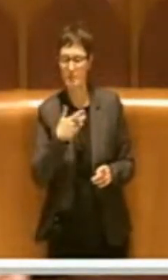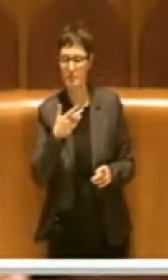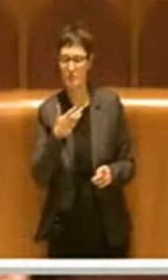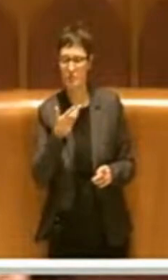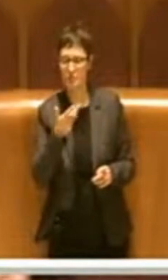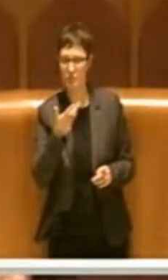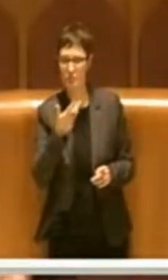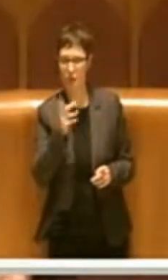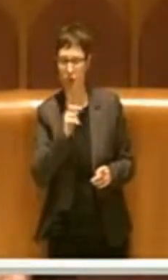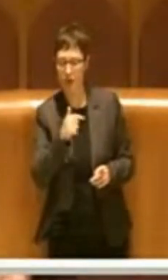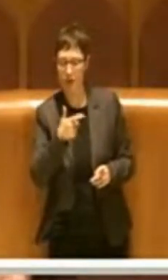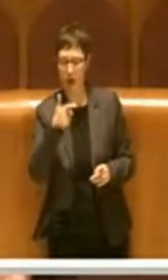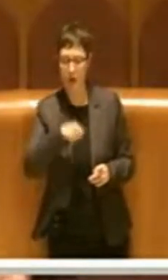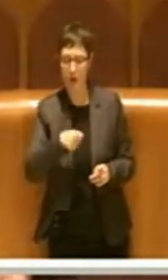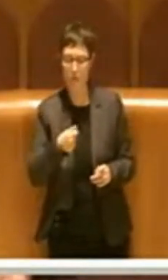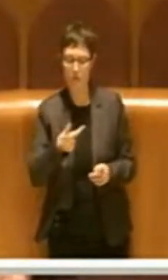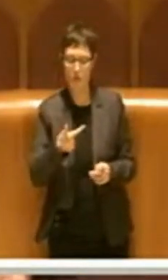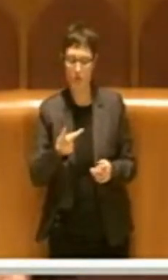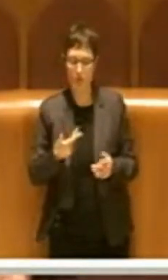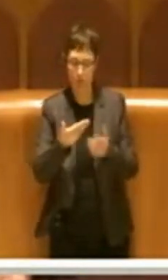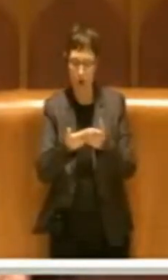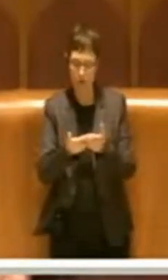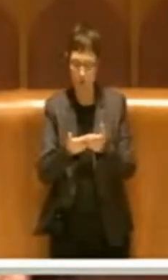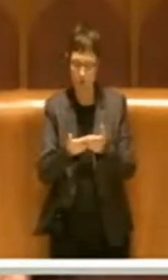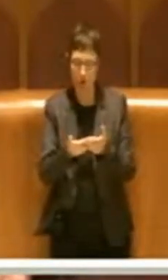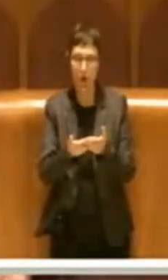la continuazione del tavolo di confronto